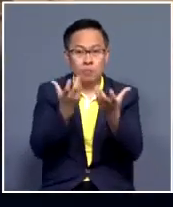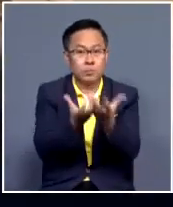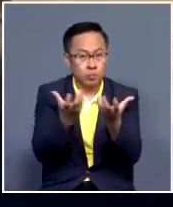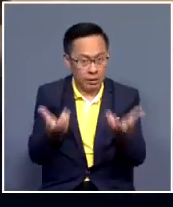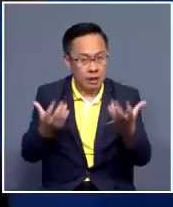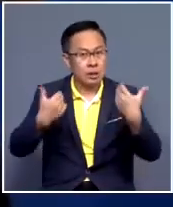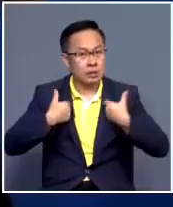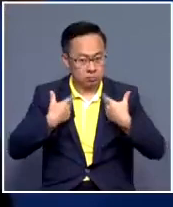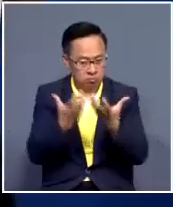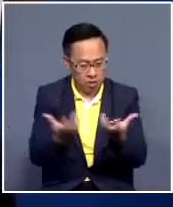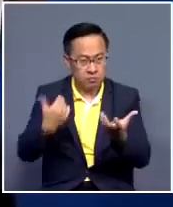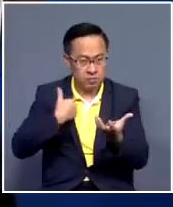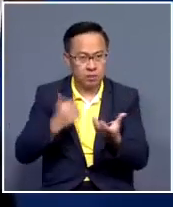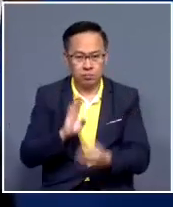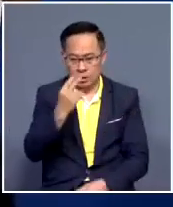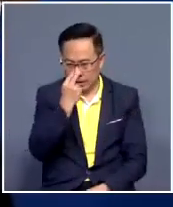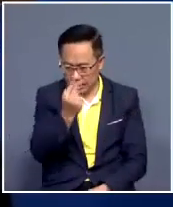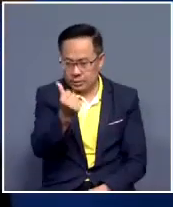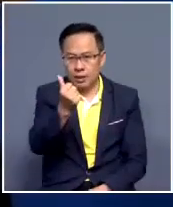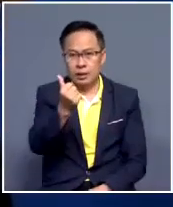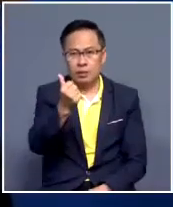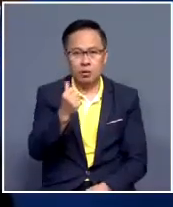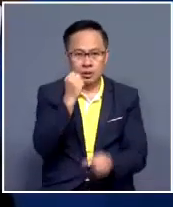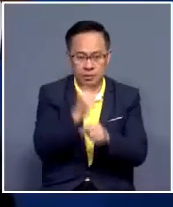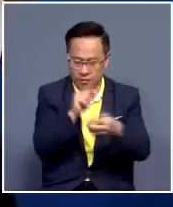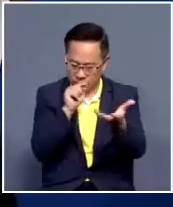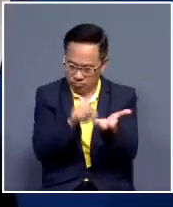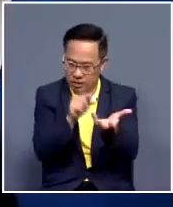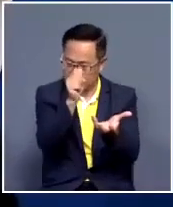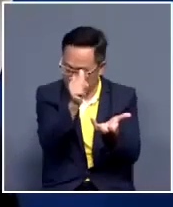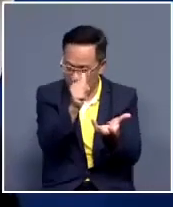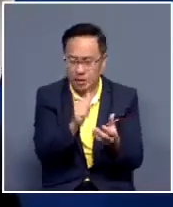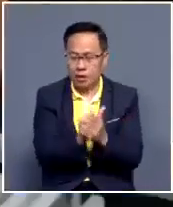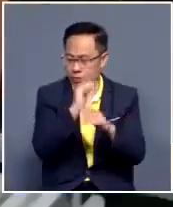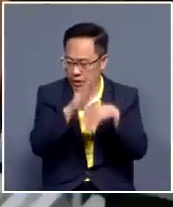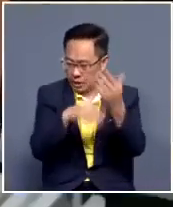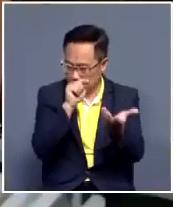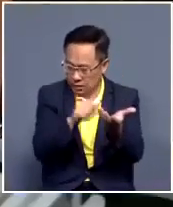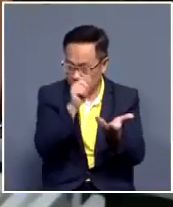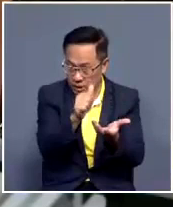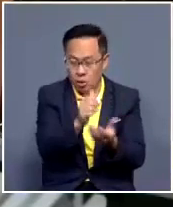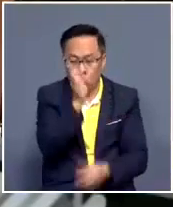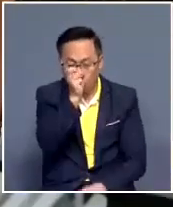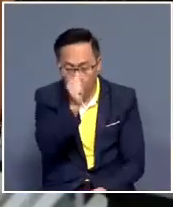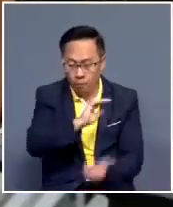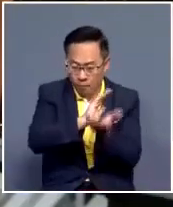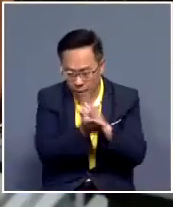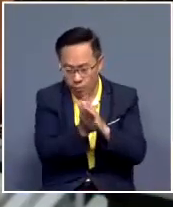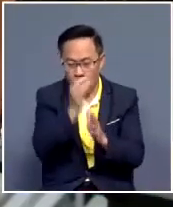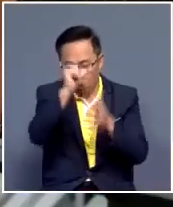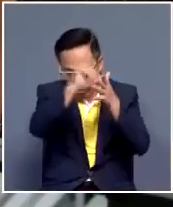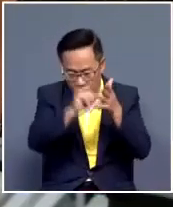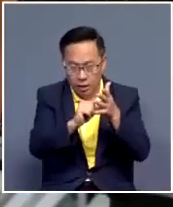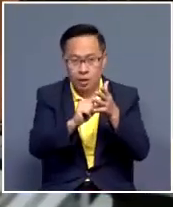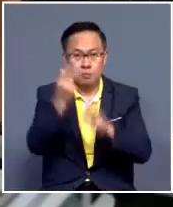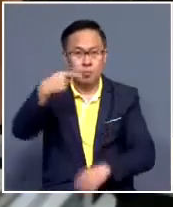านให้กับบริษัทได้เห็นทันทีเลยว่าคุณทำอันนี้สิคุณทำพัฒนาอันนี้สิคุณลองไปปรับปรุงตรงนี้สิแล้